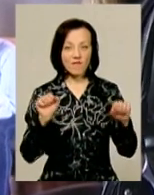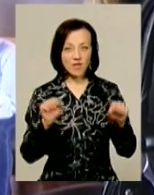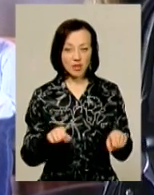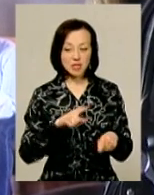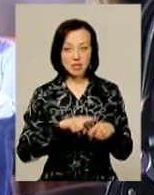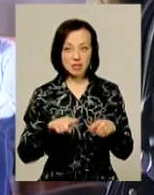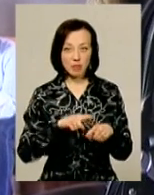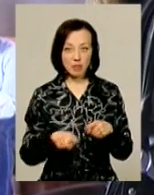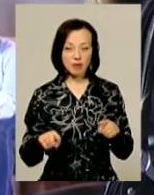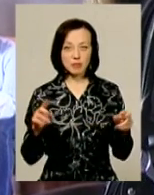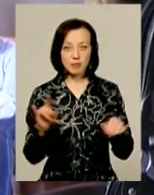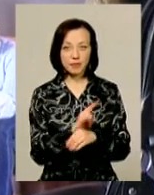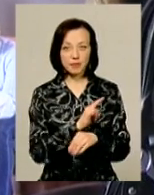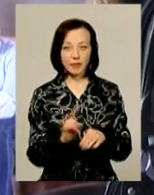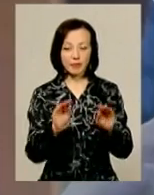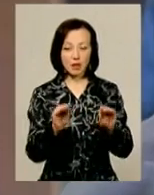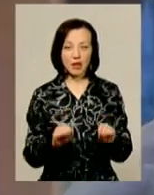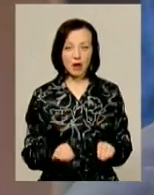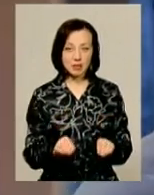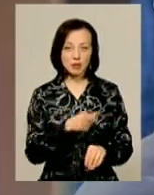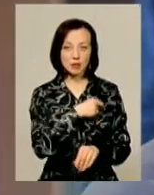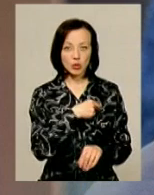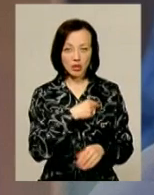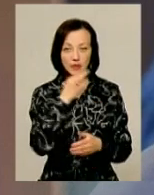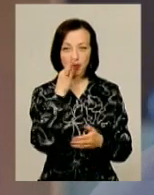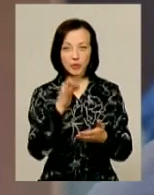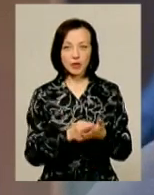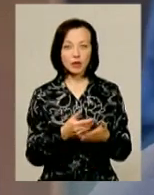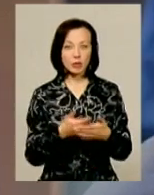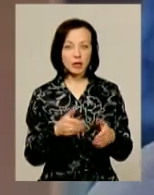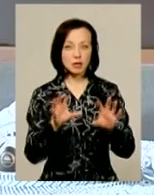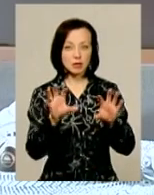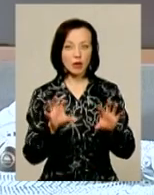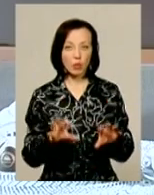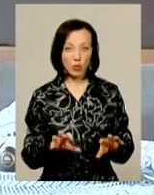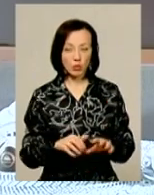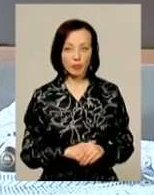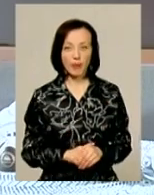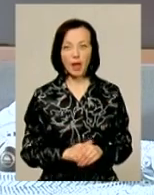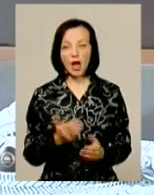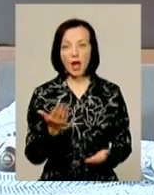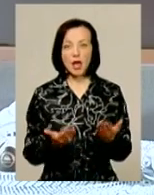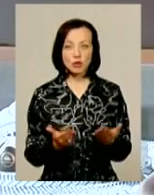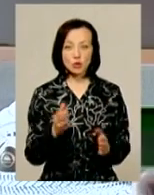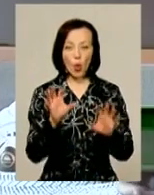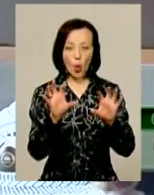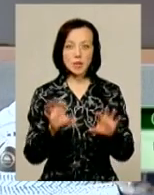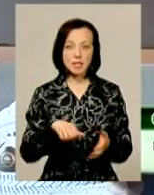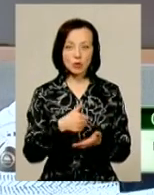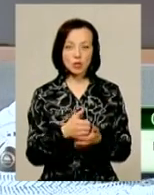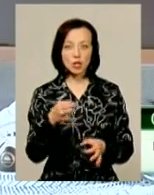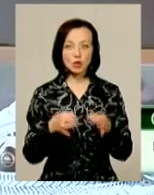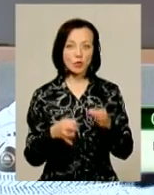незабаром за неправдивість у деклараціях обранці вже відповідатимуть перед законом. Якщо Конституційний суд не відмінить